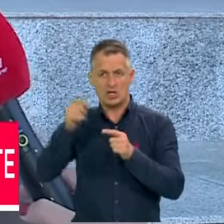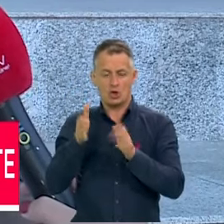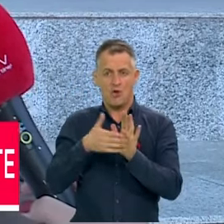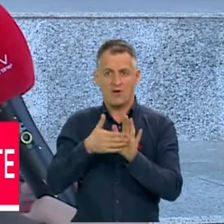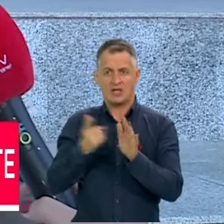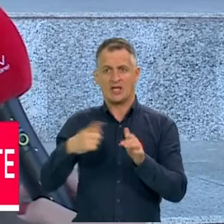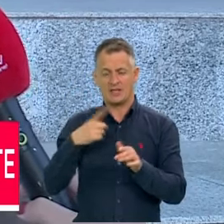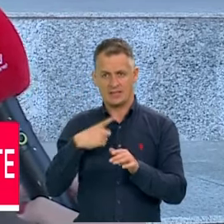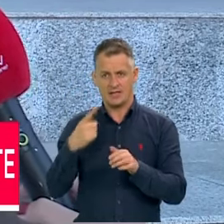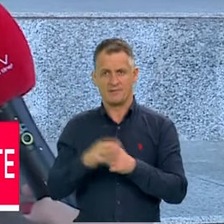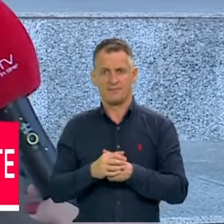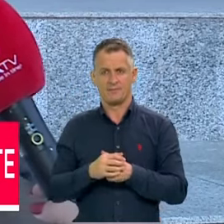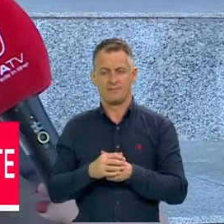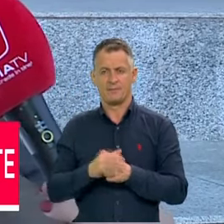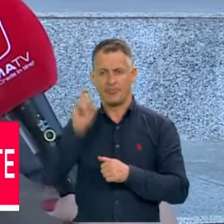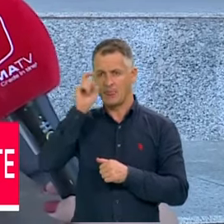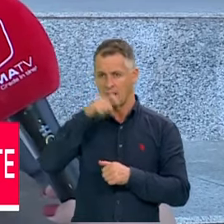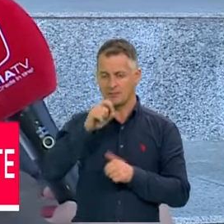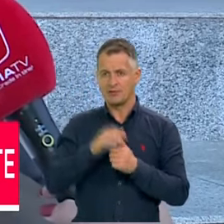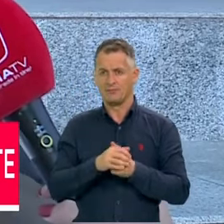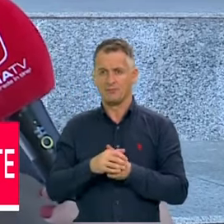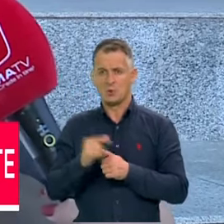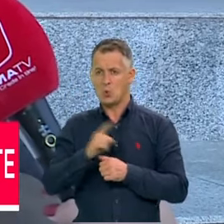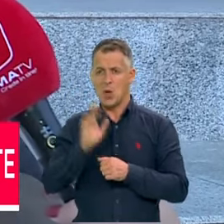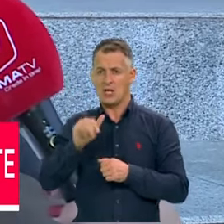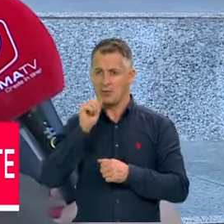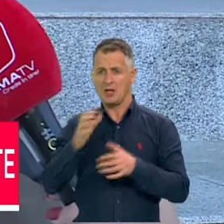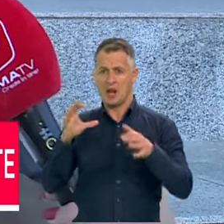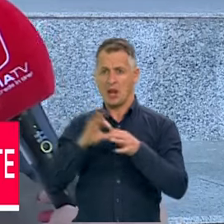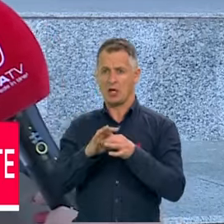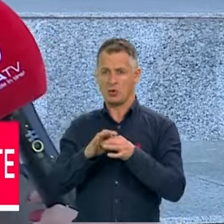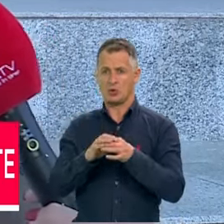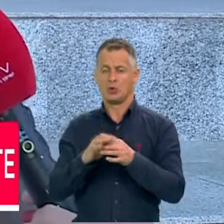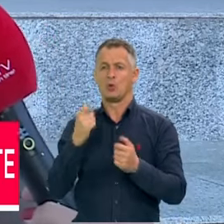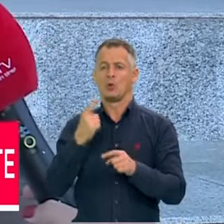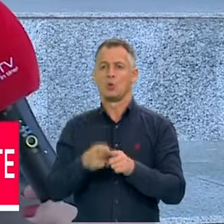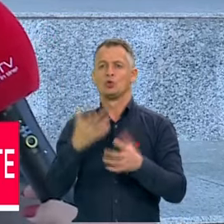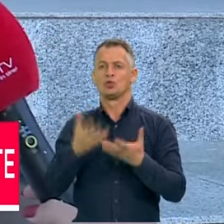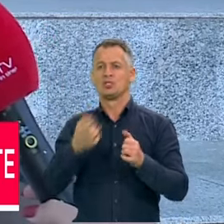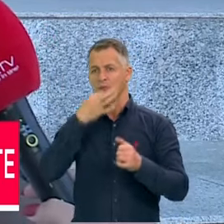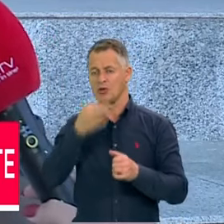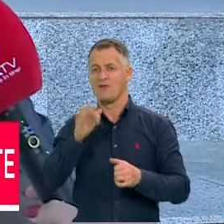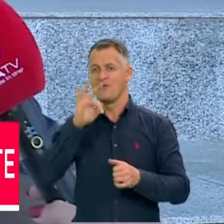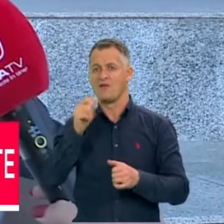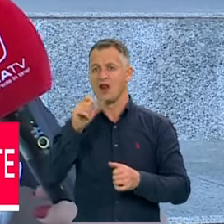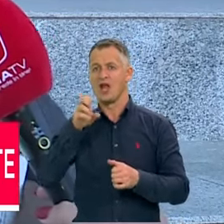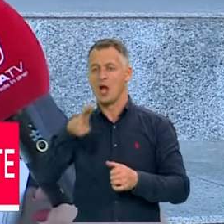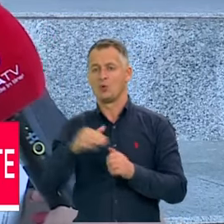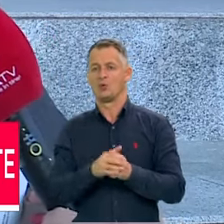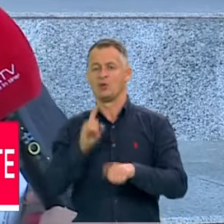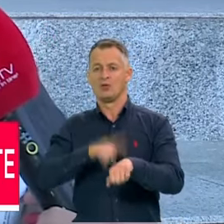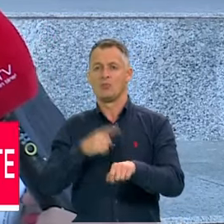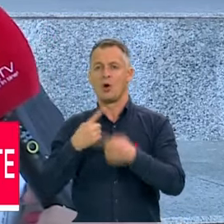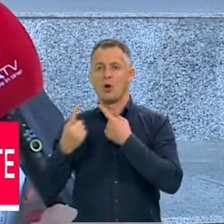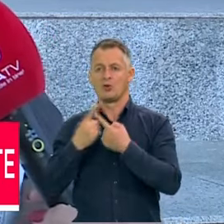este într o lipsă sau să spune că n are nicio legătură De cauzalitate cu ceea ce spunea felecanu în timpul audierilor că s ar fi urcat